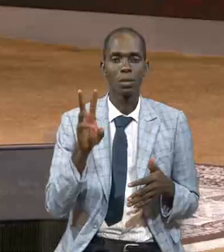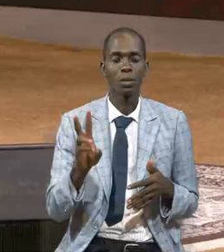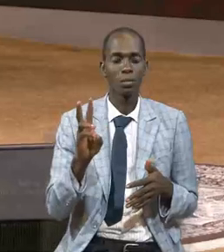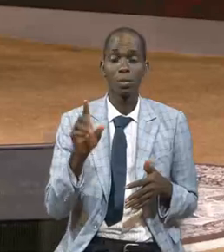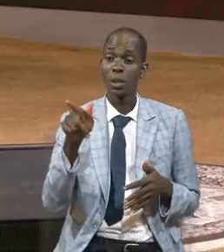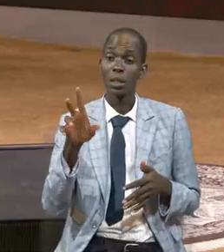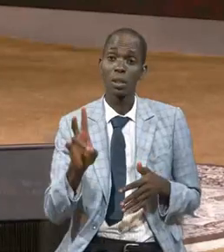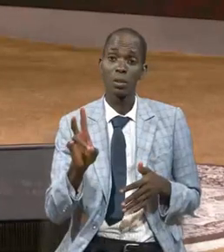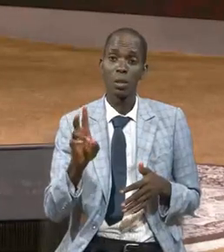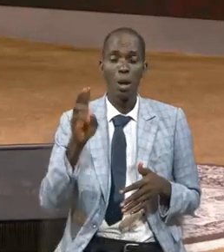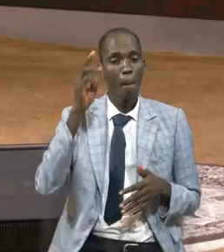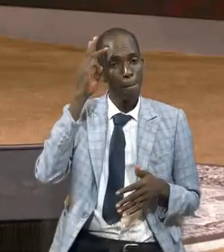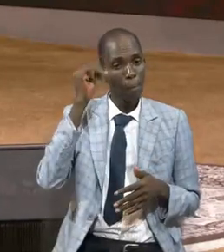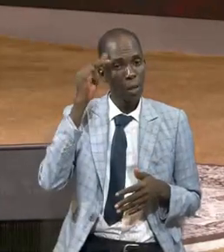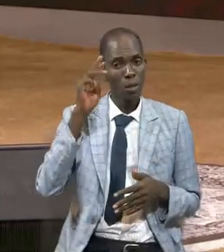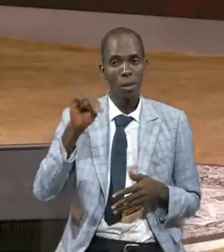22:37.